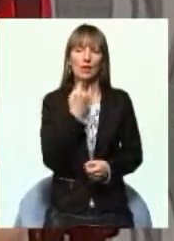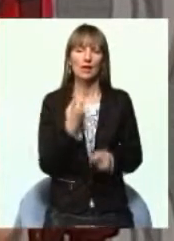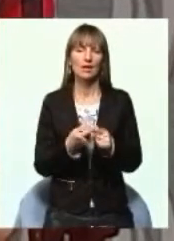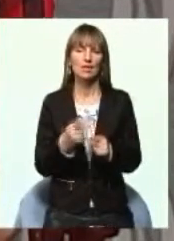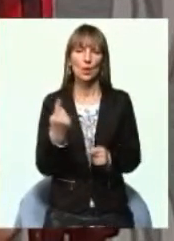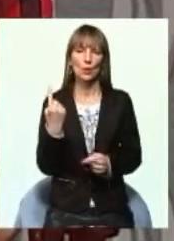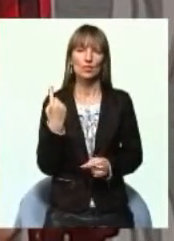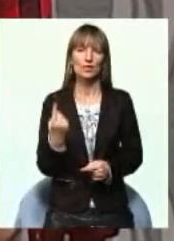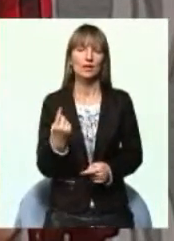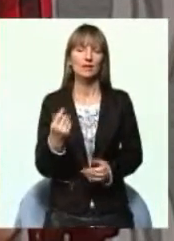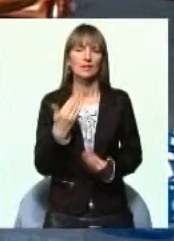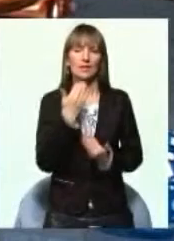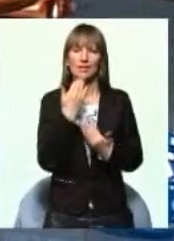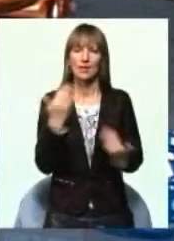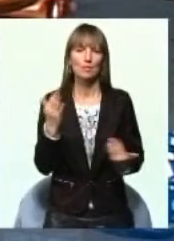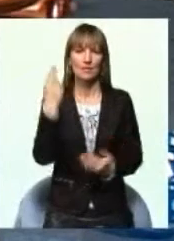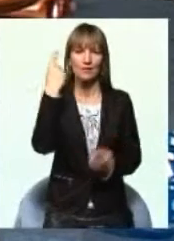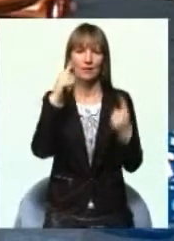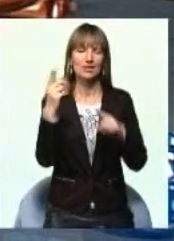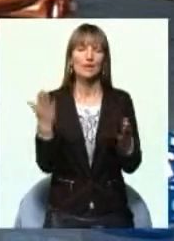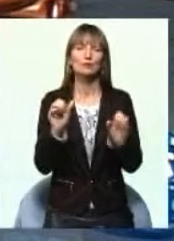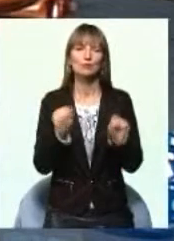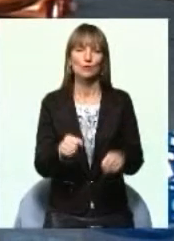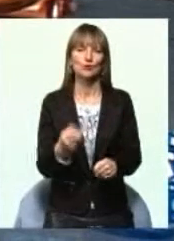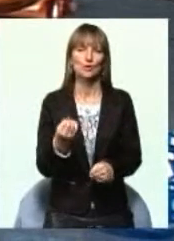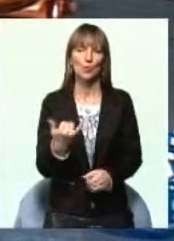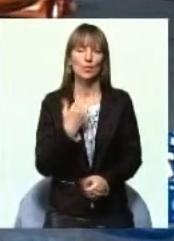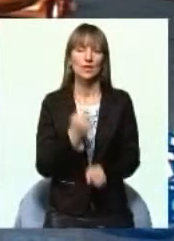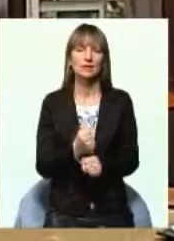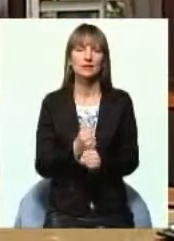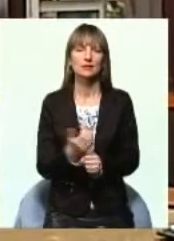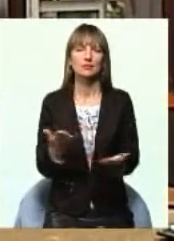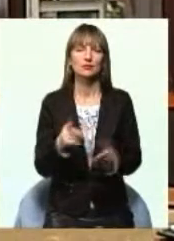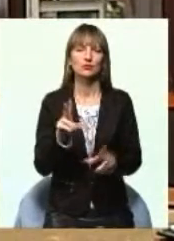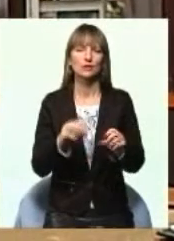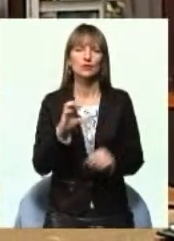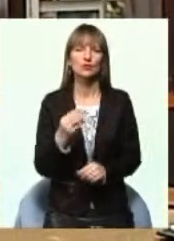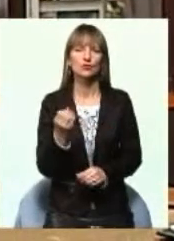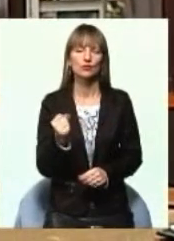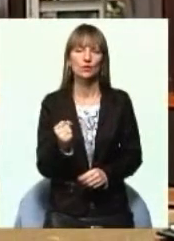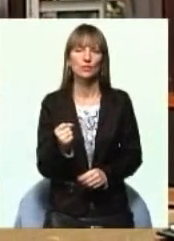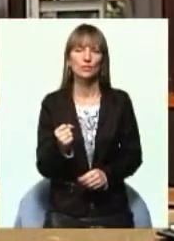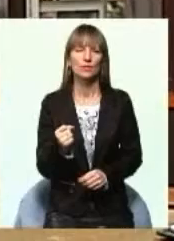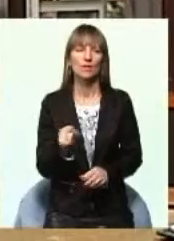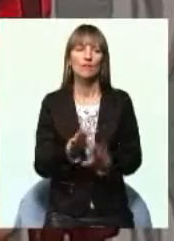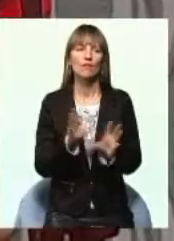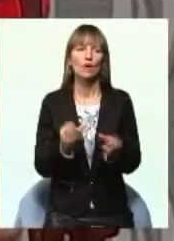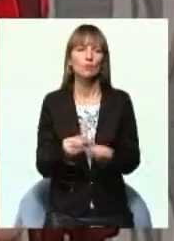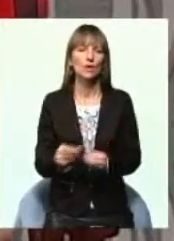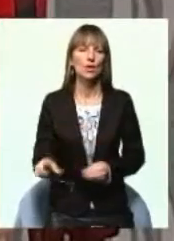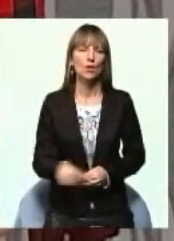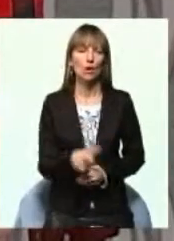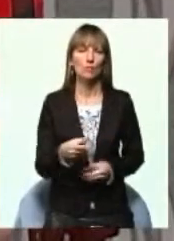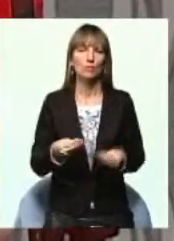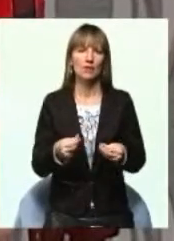один із не останніх винаходів, які ще можуть нас взагалі створити. А як ти вважаєш, Сашо, а чи взагалі дорога впливає